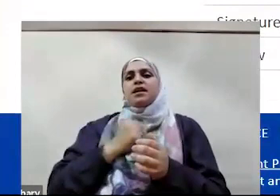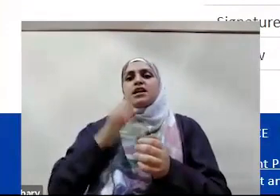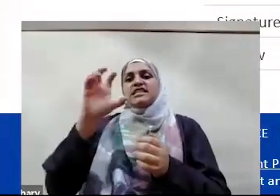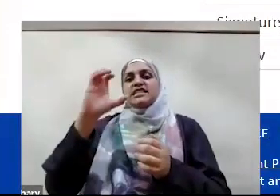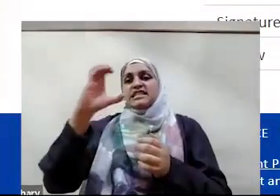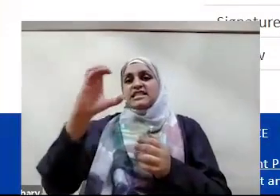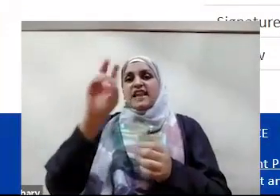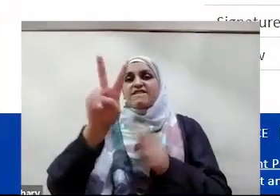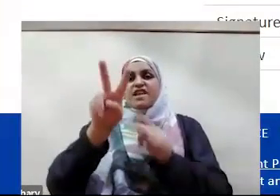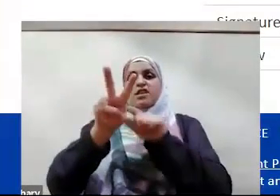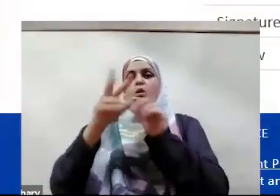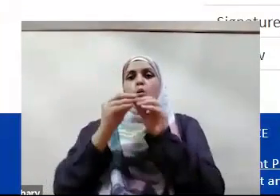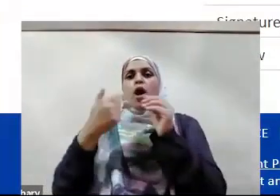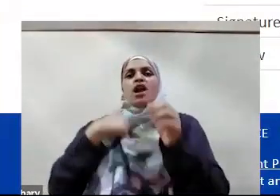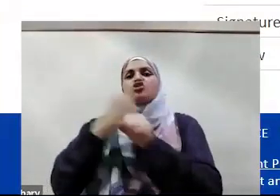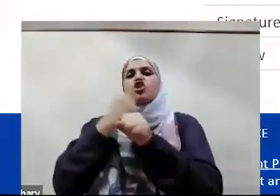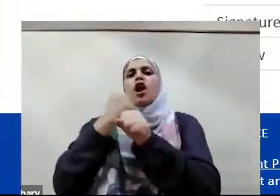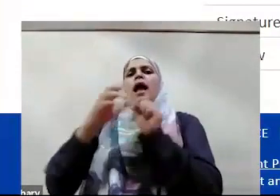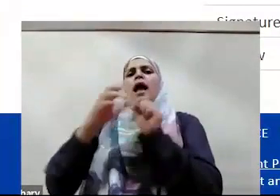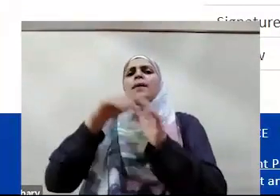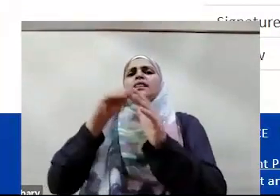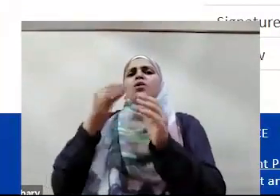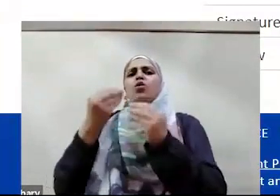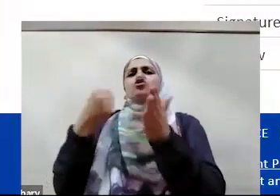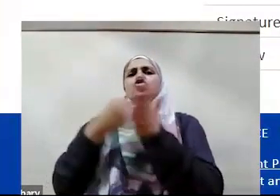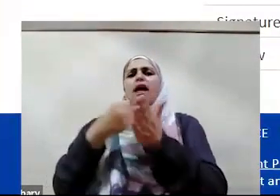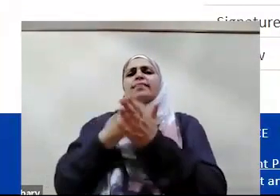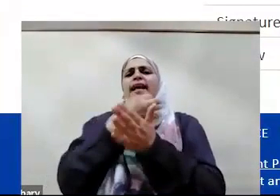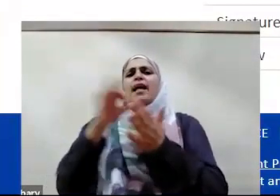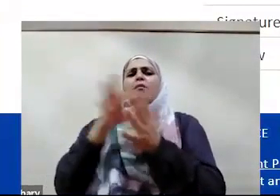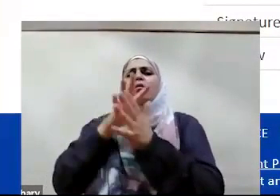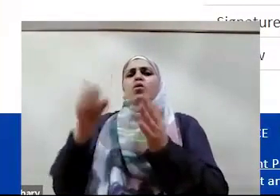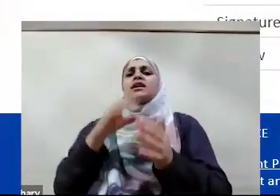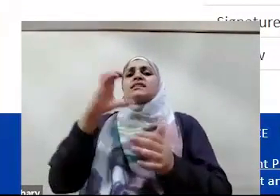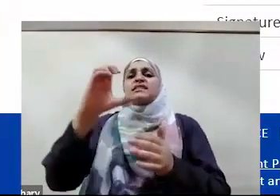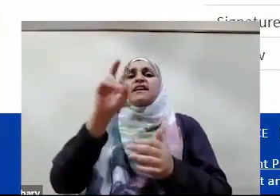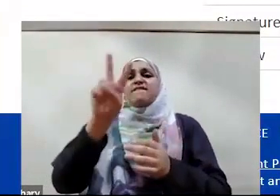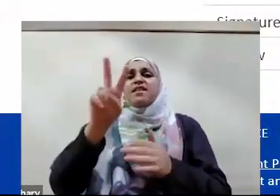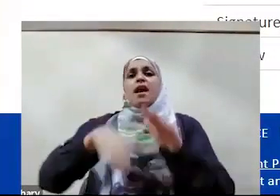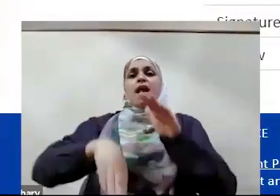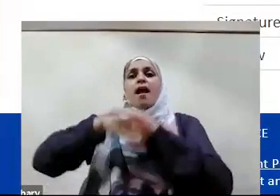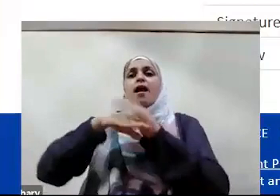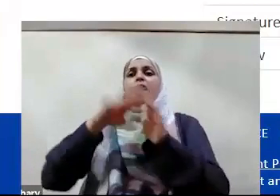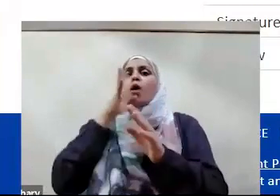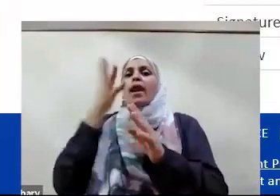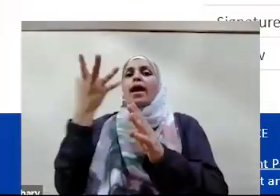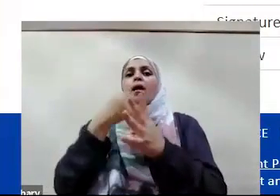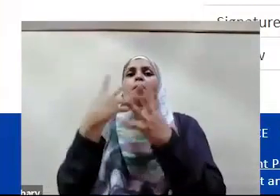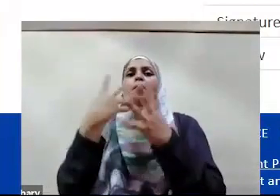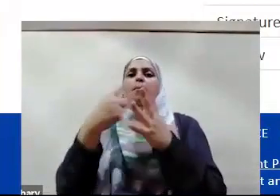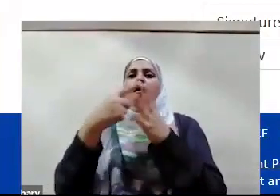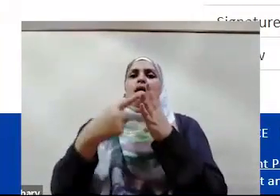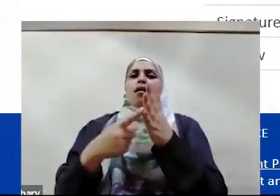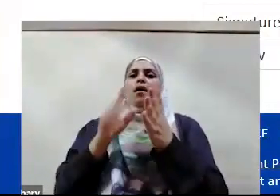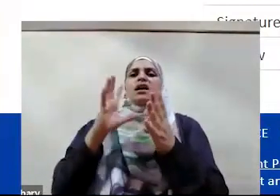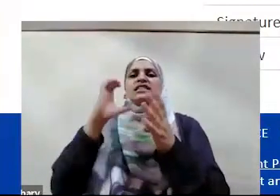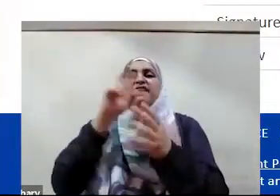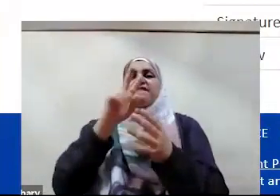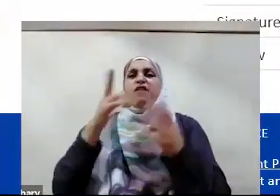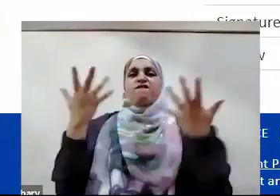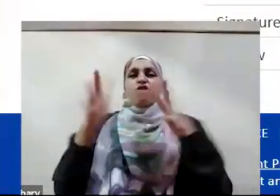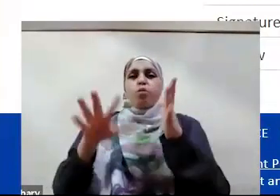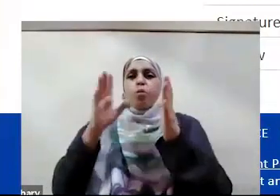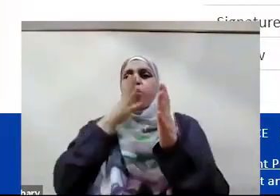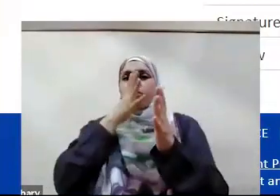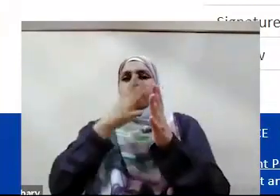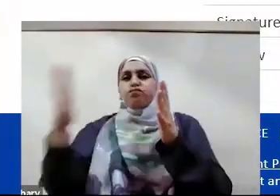السيرة الذاتية بتكون بحد أقصى 4 صفح، بتكلم فيها عن أنا درست إيه،